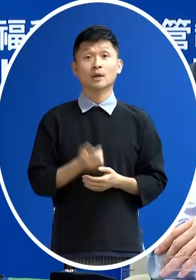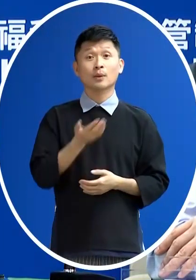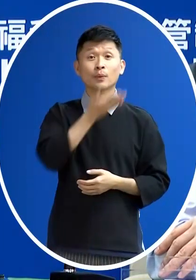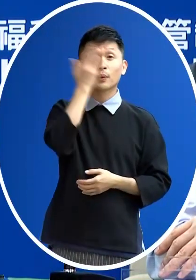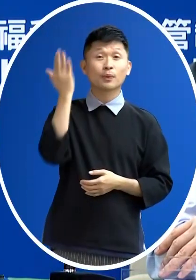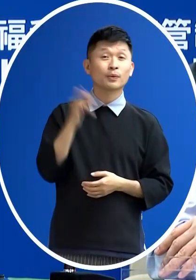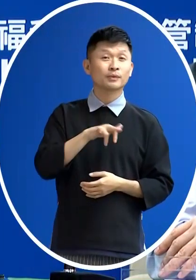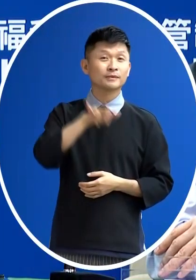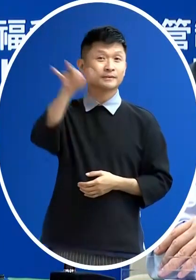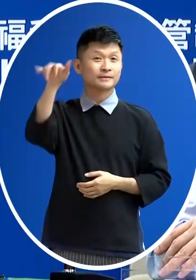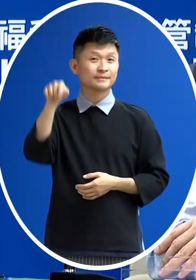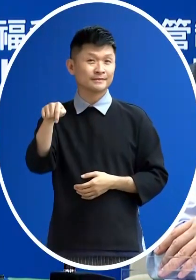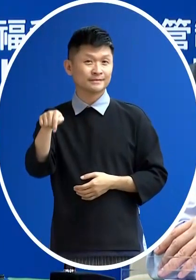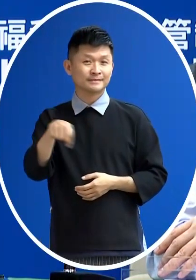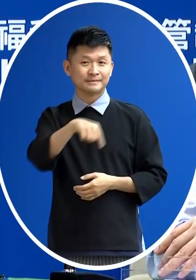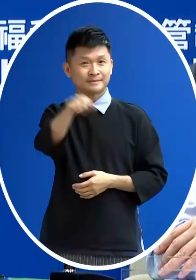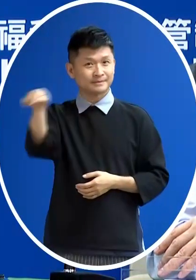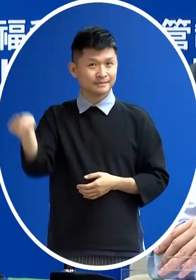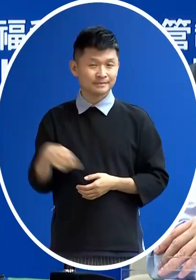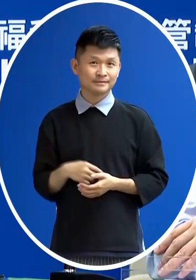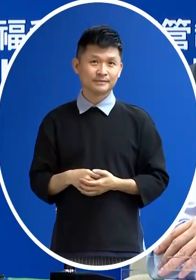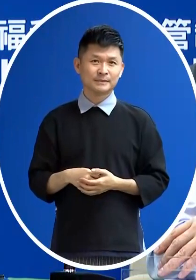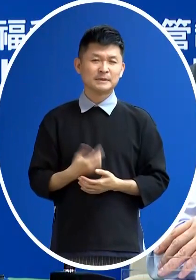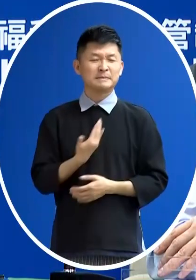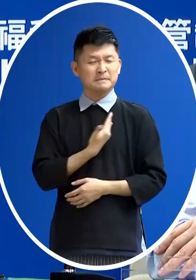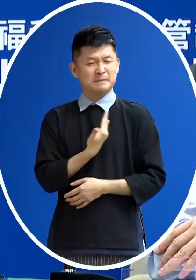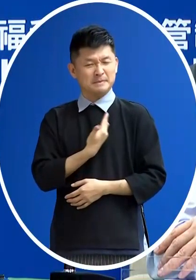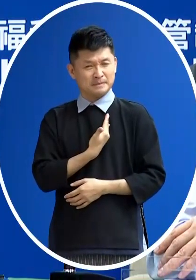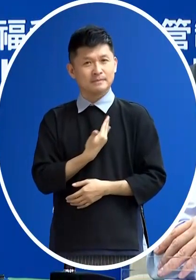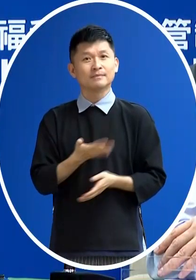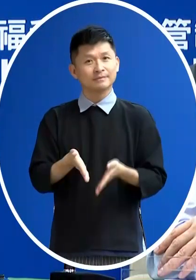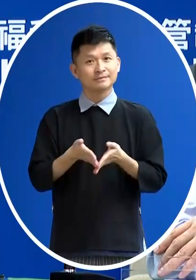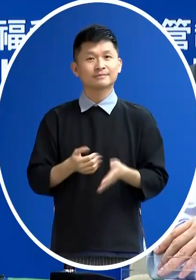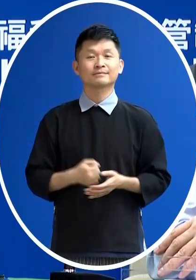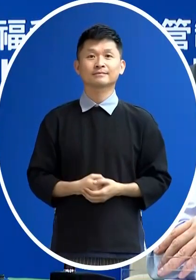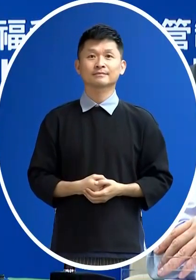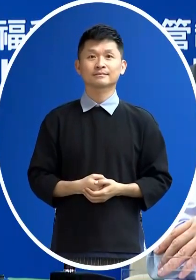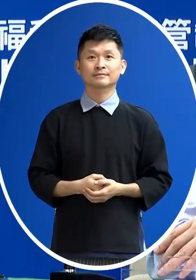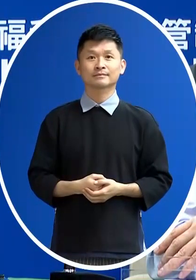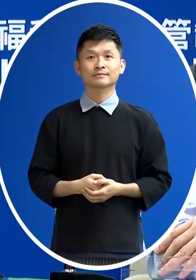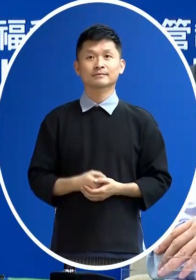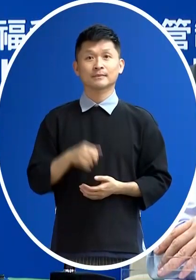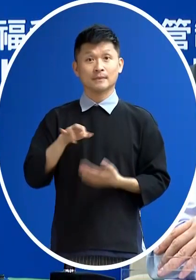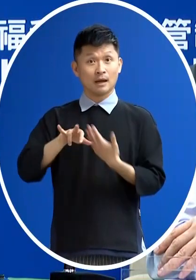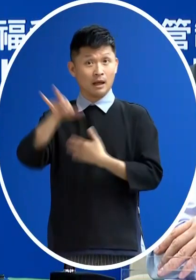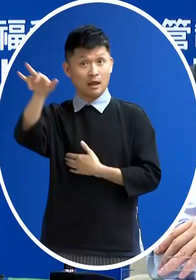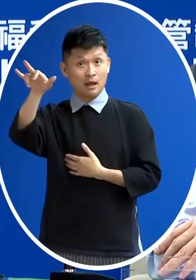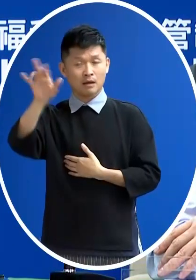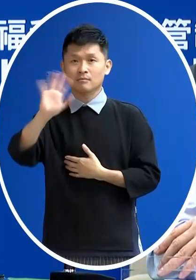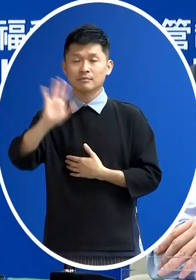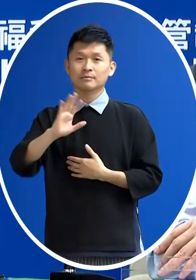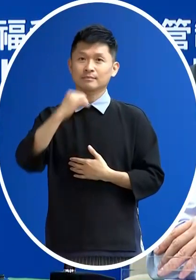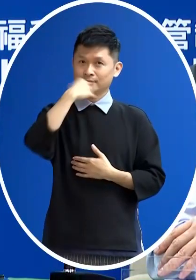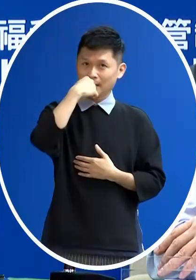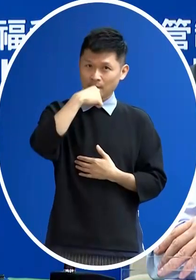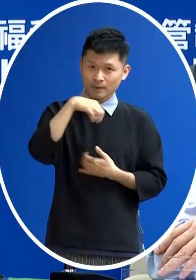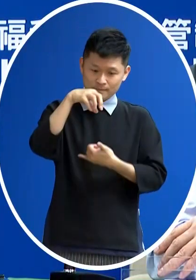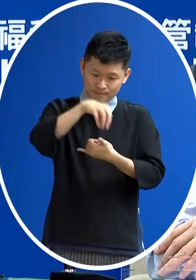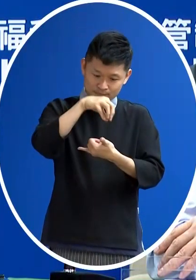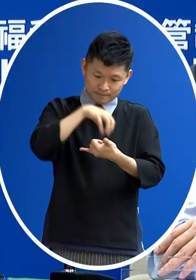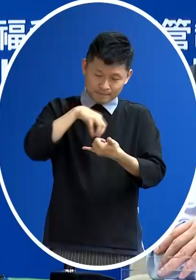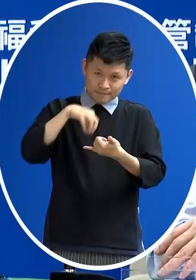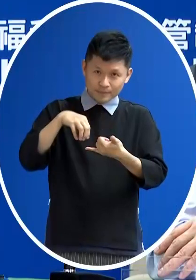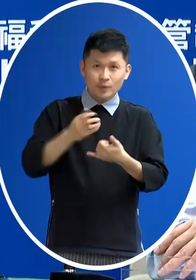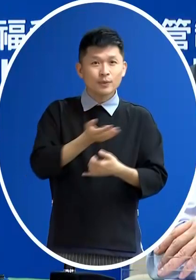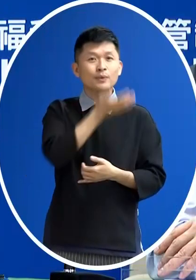然我知道大家也多忍忍，那发展一些啊一下这个我们国内的旅游，哦，发展一下我们国